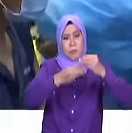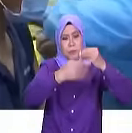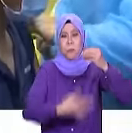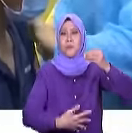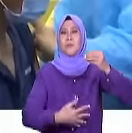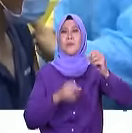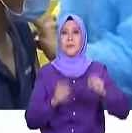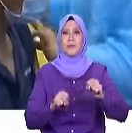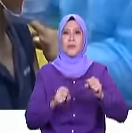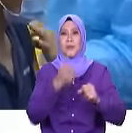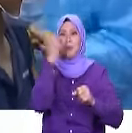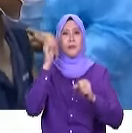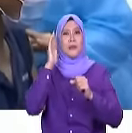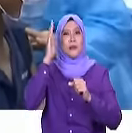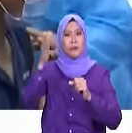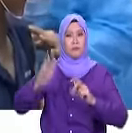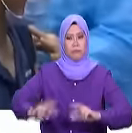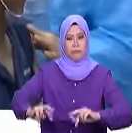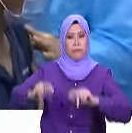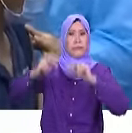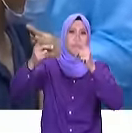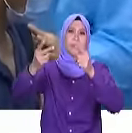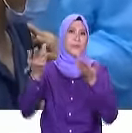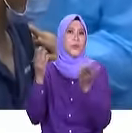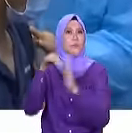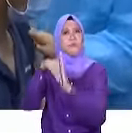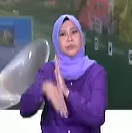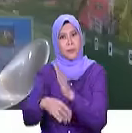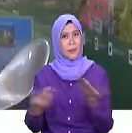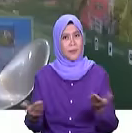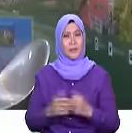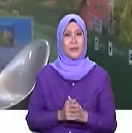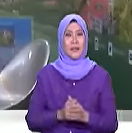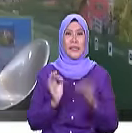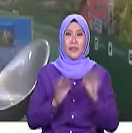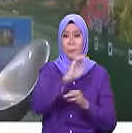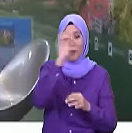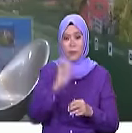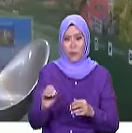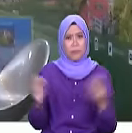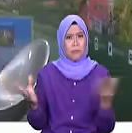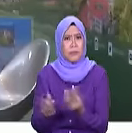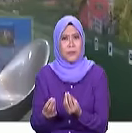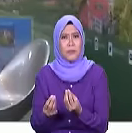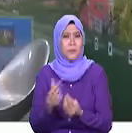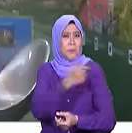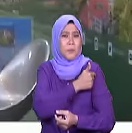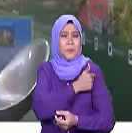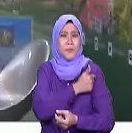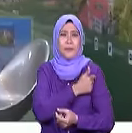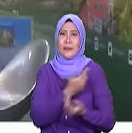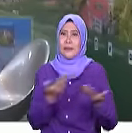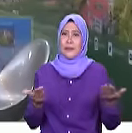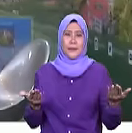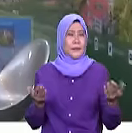program pemulihan negara. Kalau sekiranya kita tidak dapat peratusan yang mencukupi untuk divaksin, maka kita akan tidak